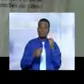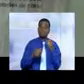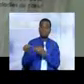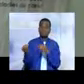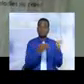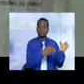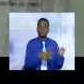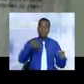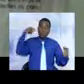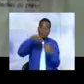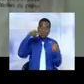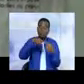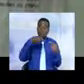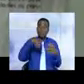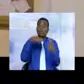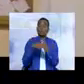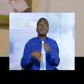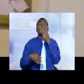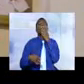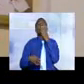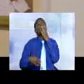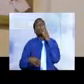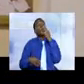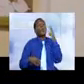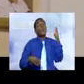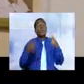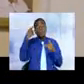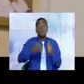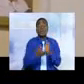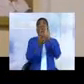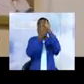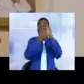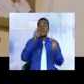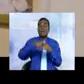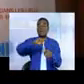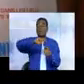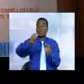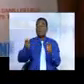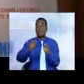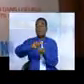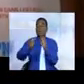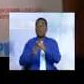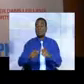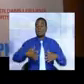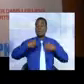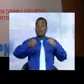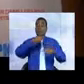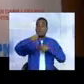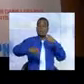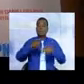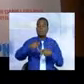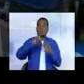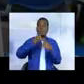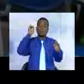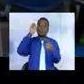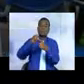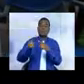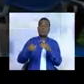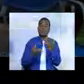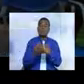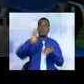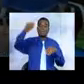Mener une lutte active contre le tabagisme afin de contribuer à l'amélioration de la santé des populations. C'est l'objectif affiché